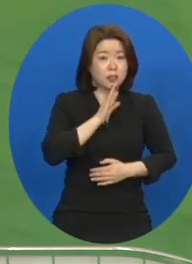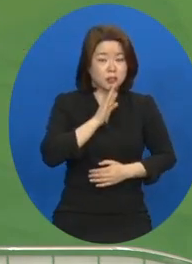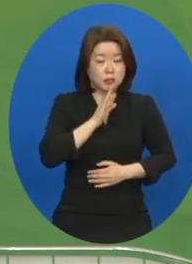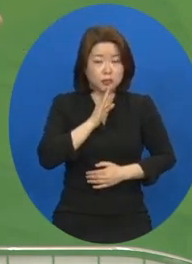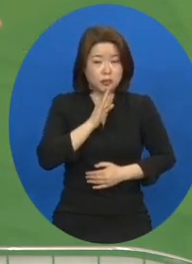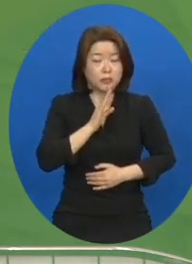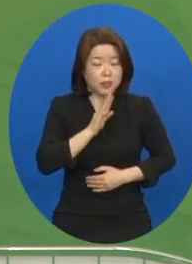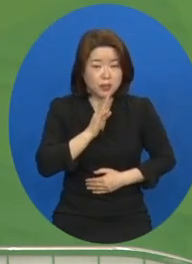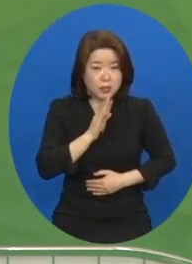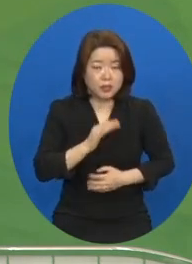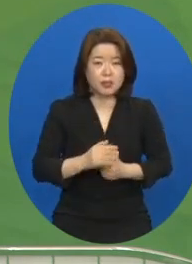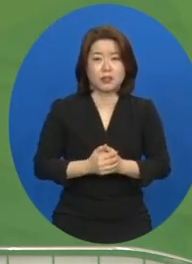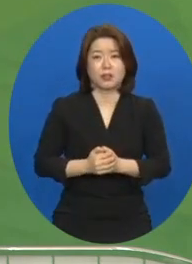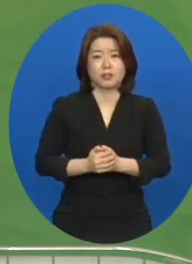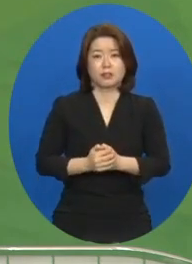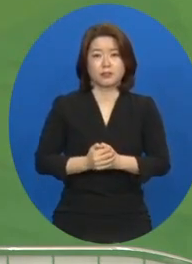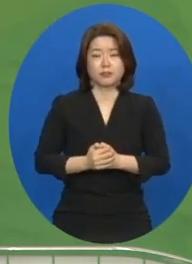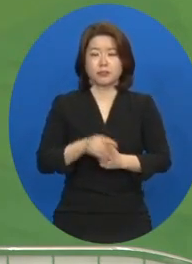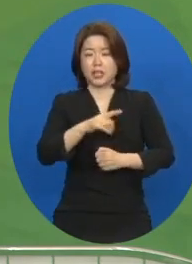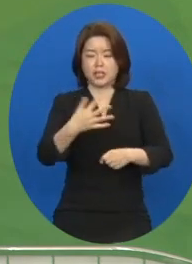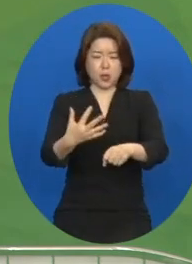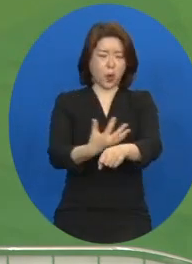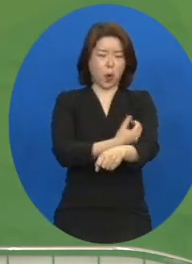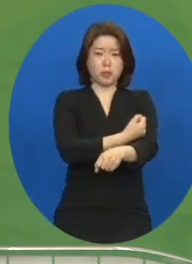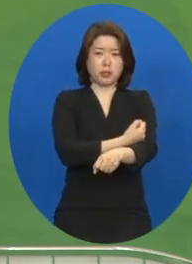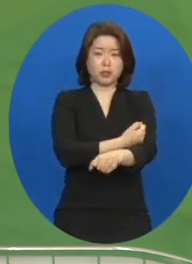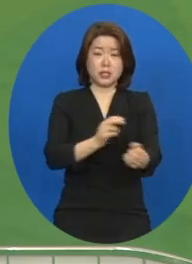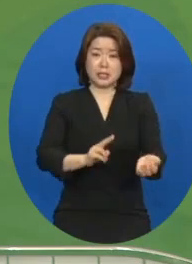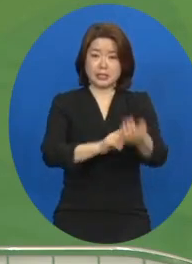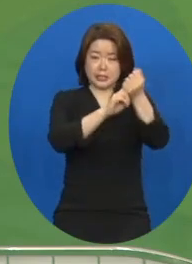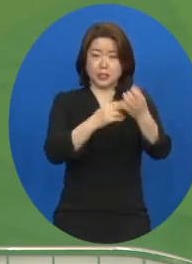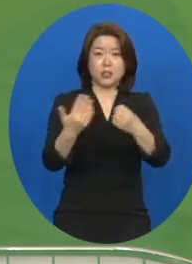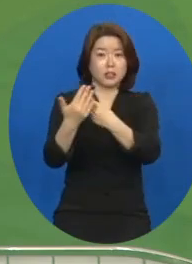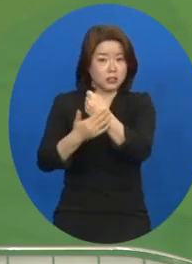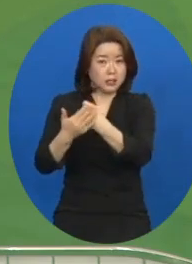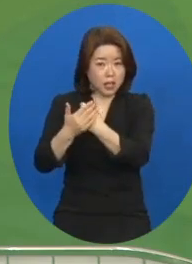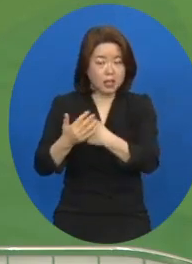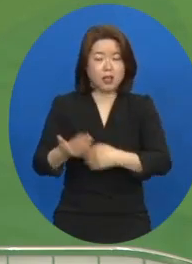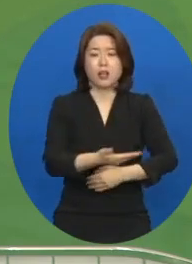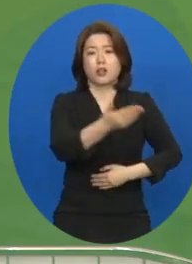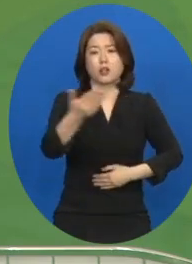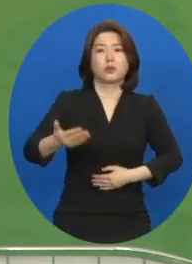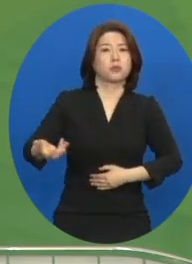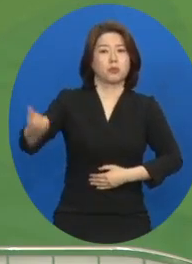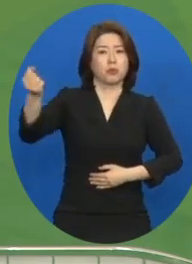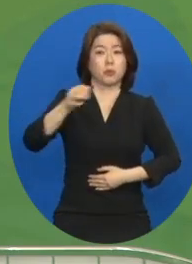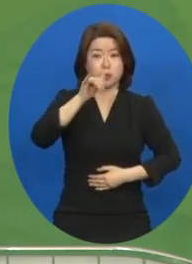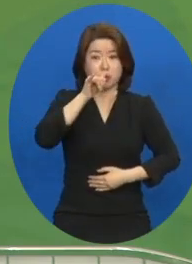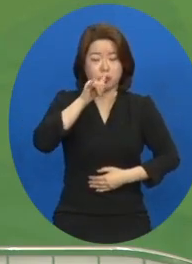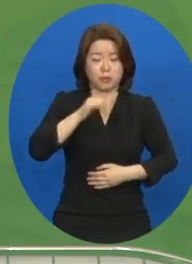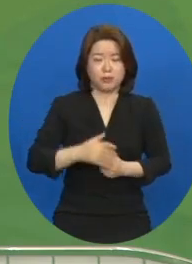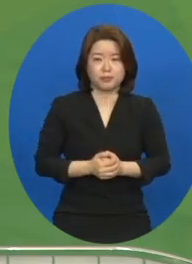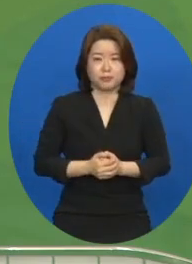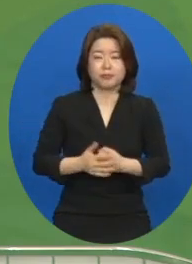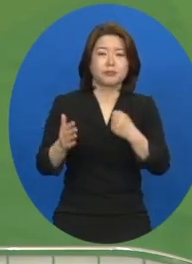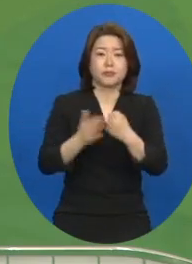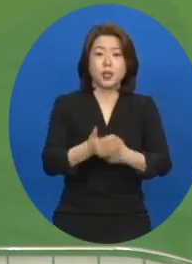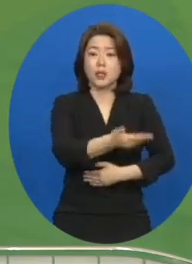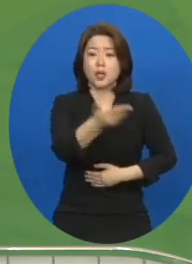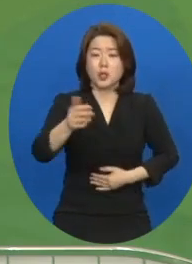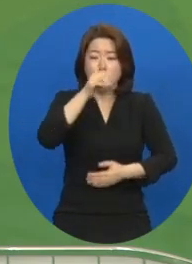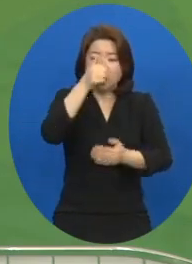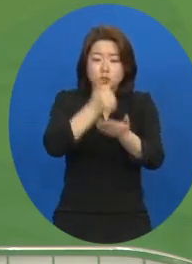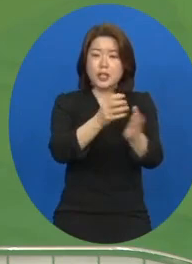아니에요? 아니, 이 엄청난 기적과 은혜를 여러분이 받으셨잖아요. 그래서 여러분의 죄가